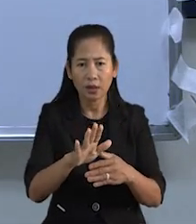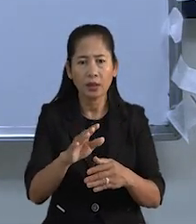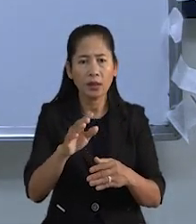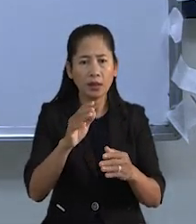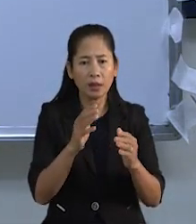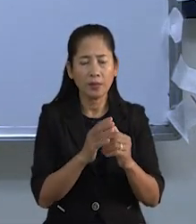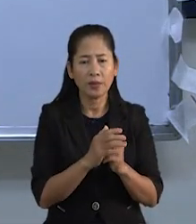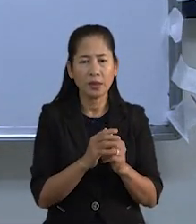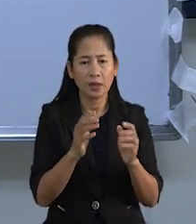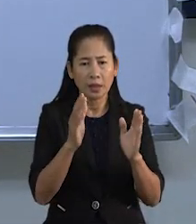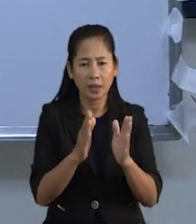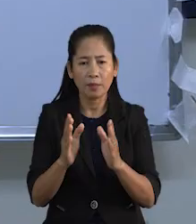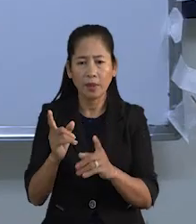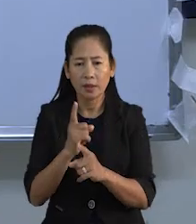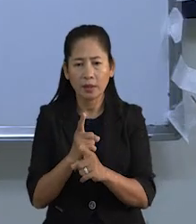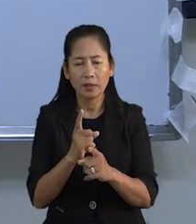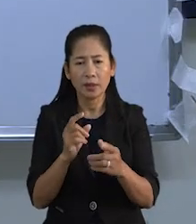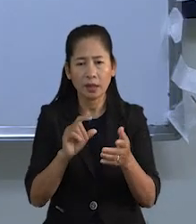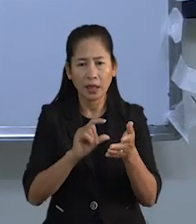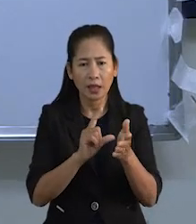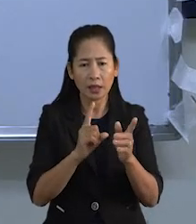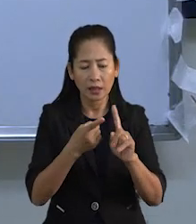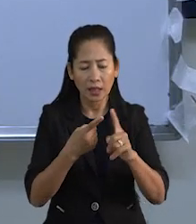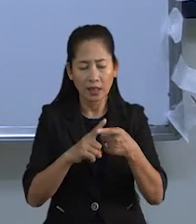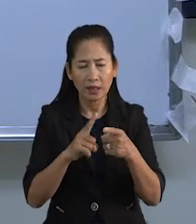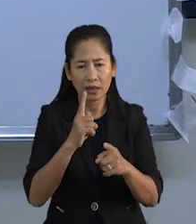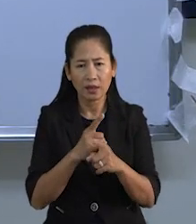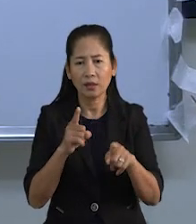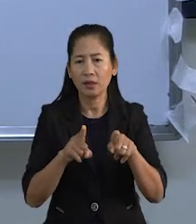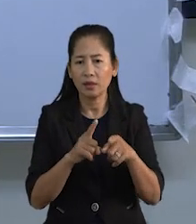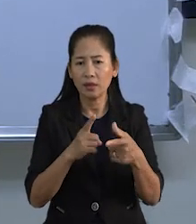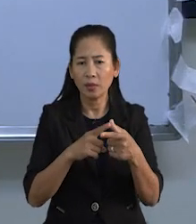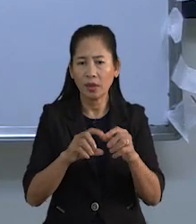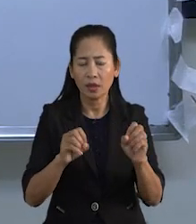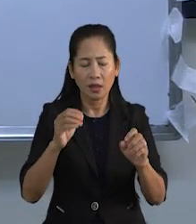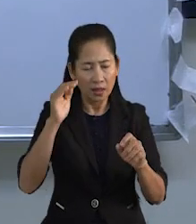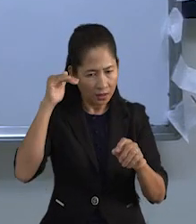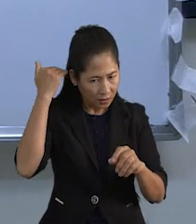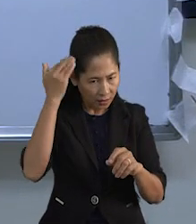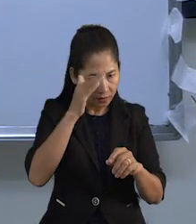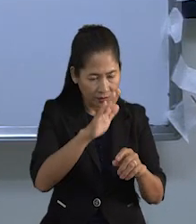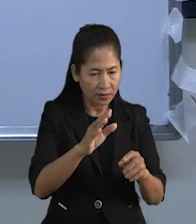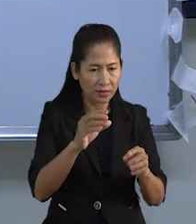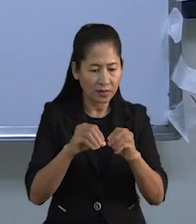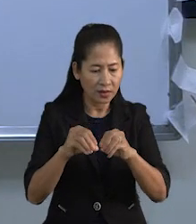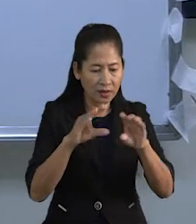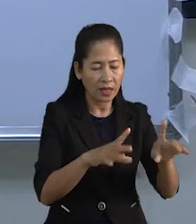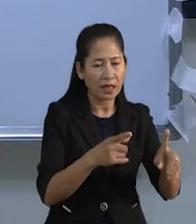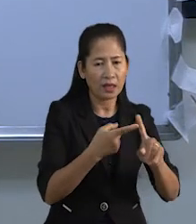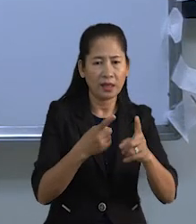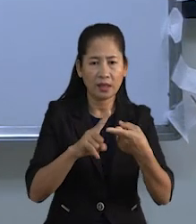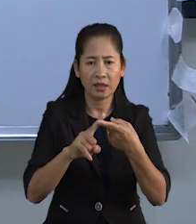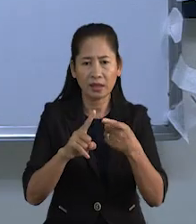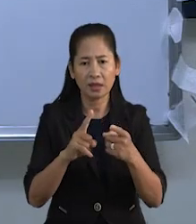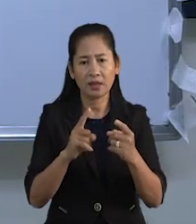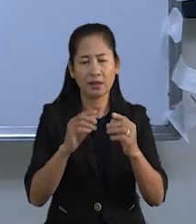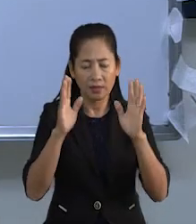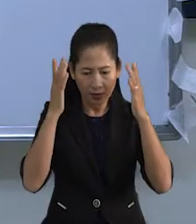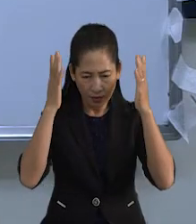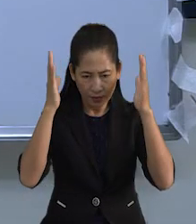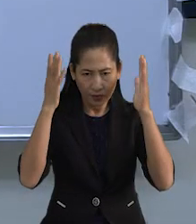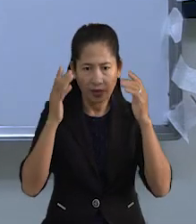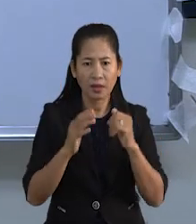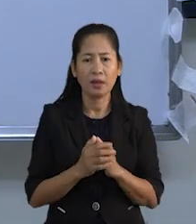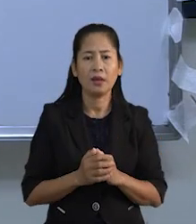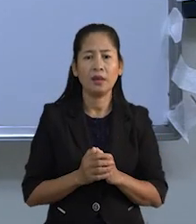កូនរៀបបានត្រឹមត្រូវដាក់លេខបានត្រឹមត្រូវដែរឬទេកូនបាទលោកគ្រូសង្ឃឹមថាកូនដាក់លេខបានត្រឹមត្រូវណាហើយសូមអបអរសាទ